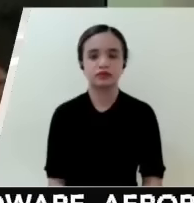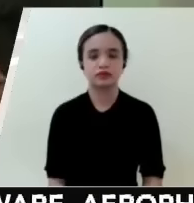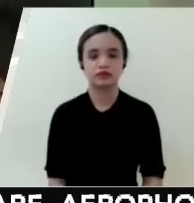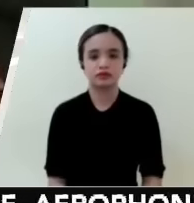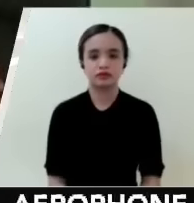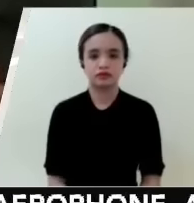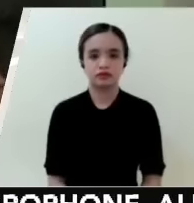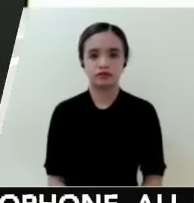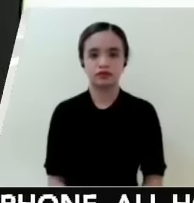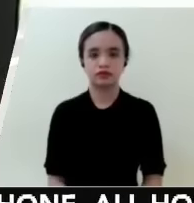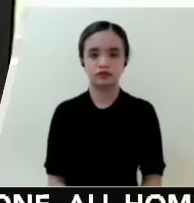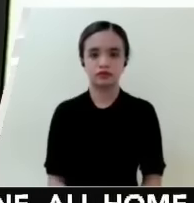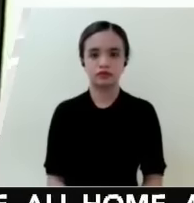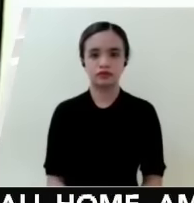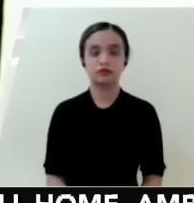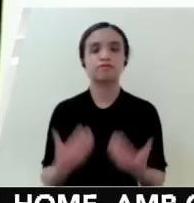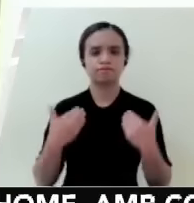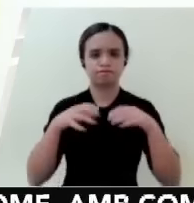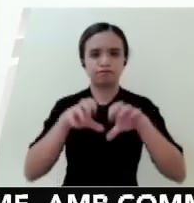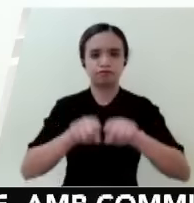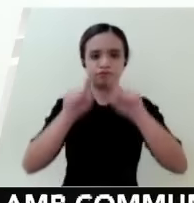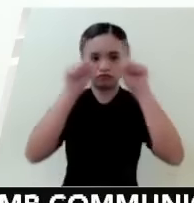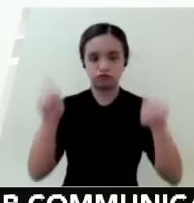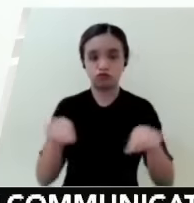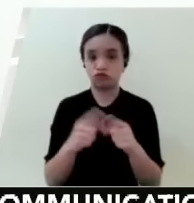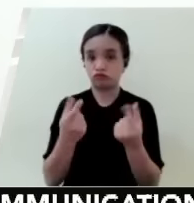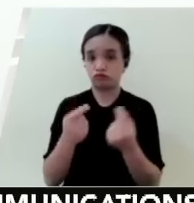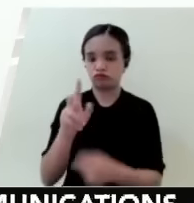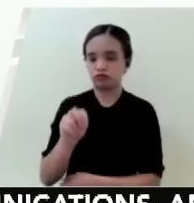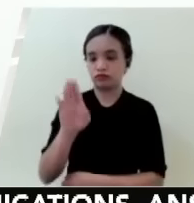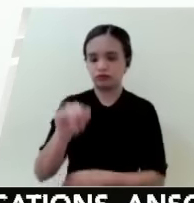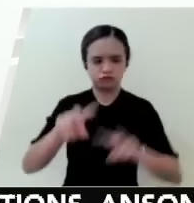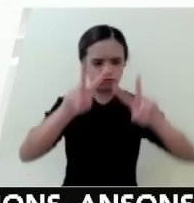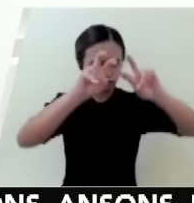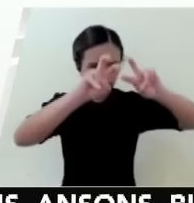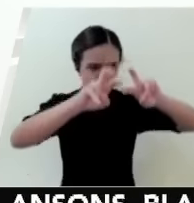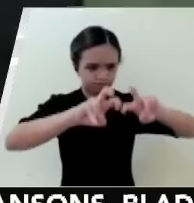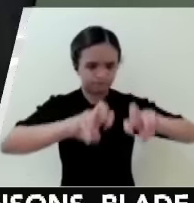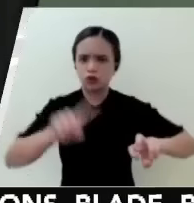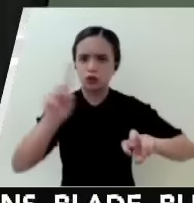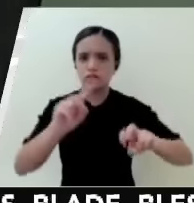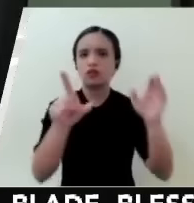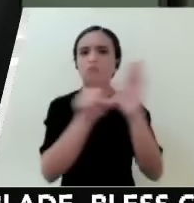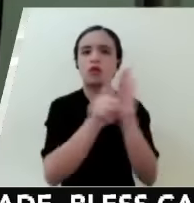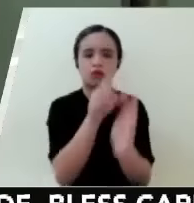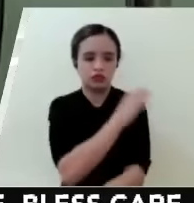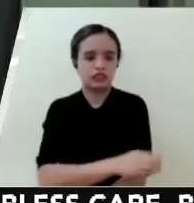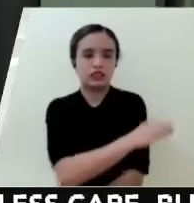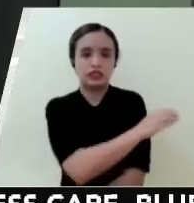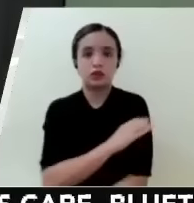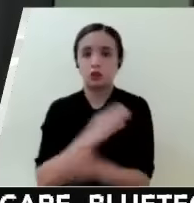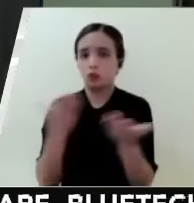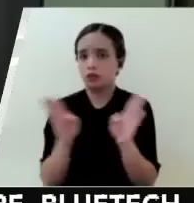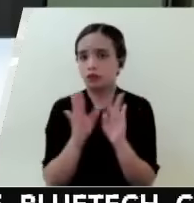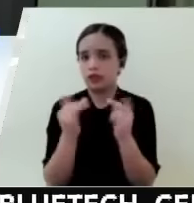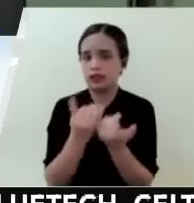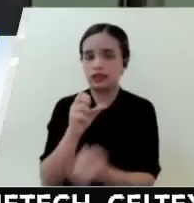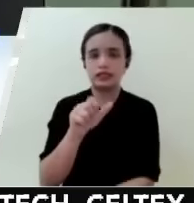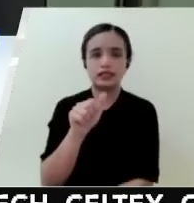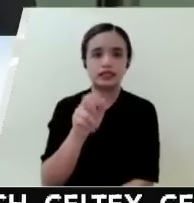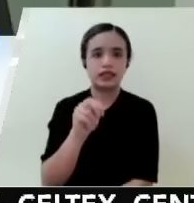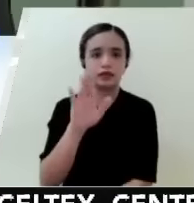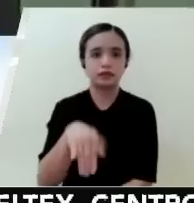Armado ng search warrant, hinalughog ng National Bureau of Investigation ang illegal na clinic na ito sa Barangay San Isidro, Makati, na ang lisensya